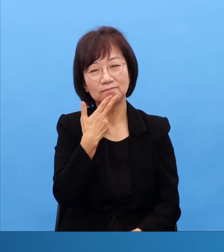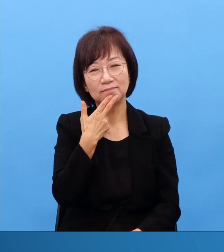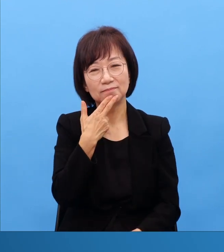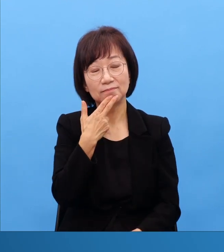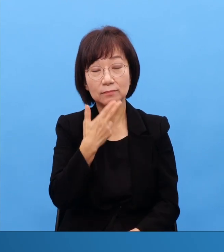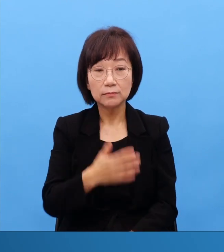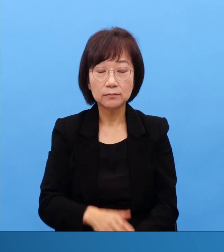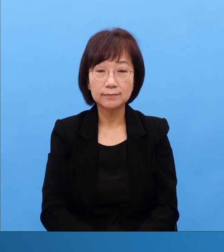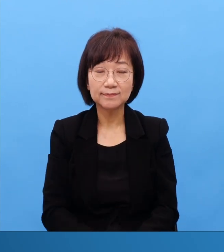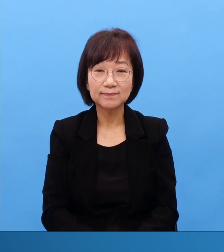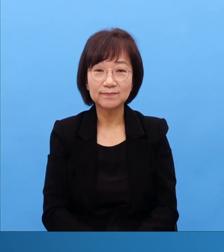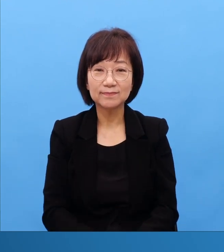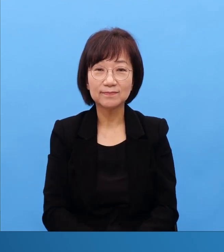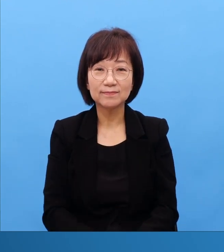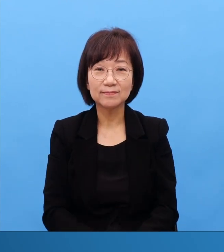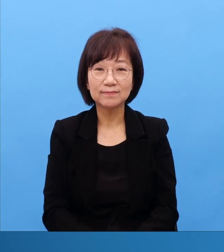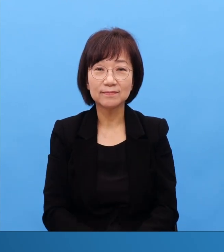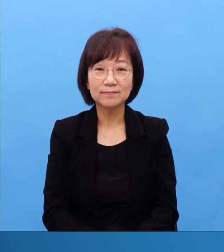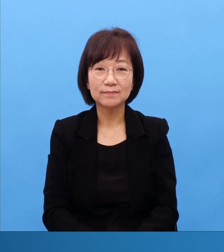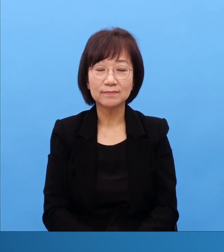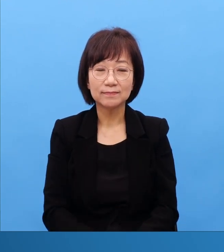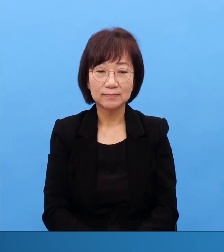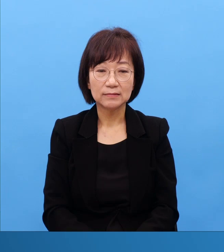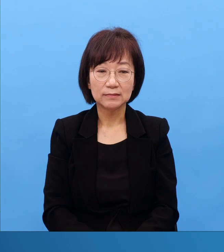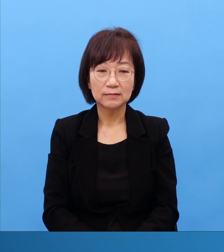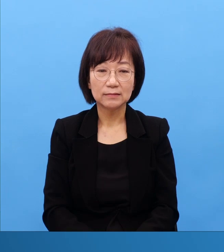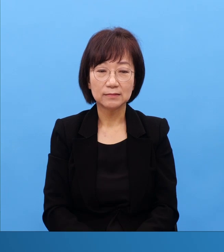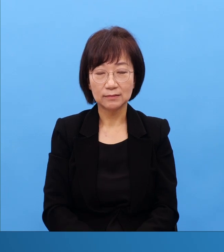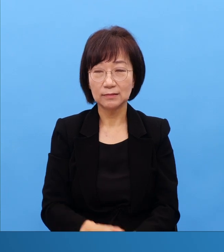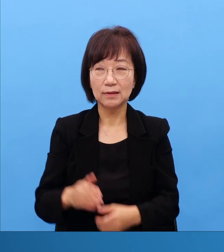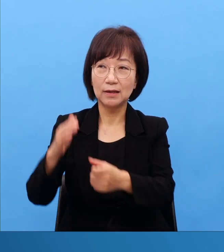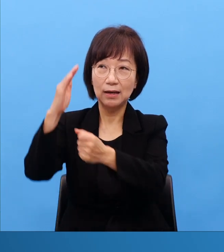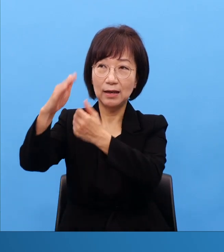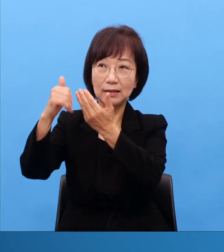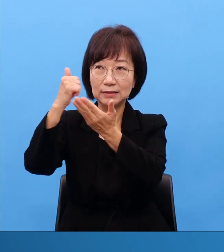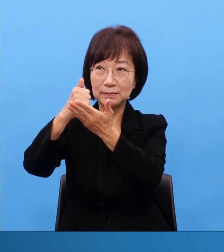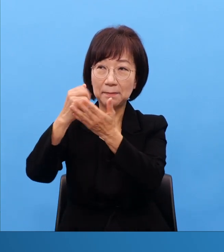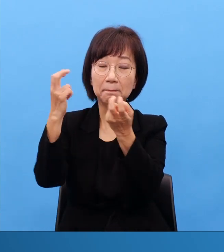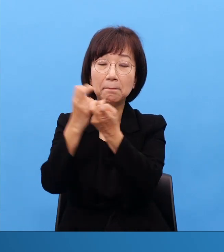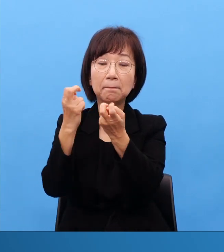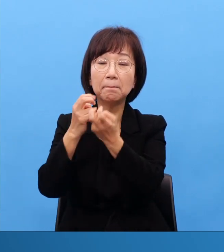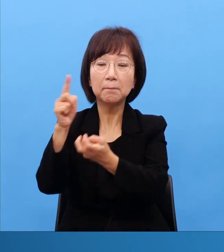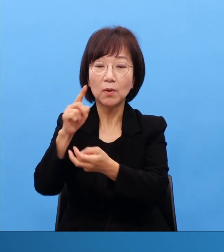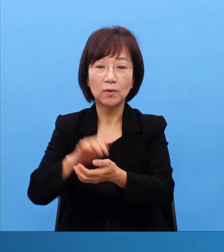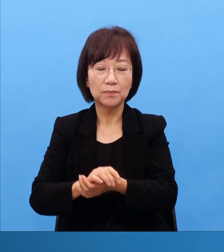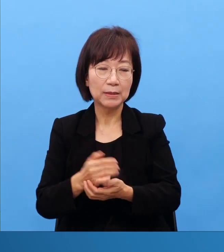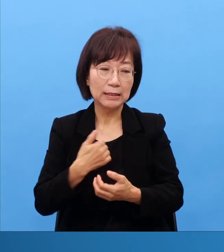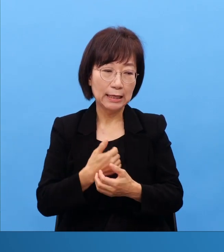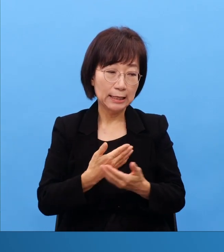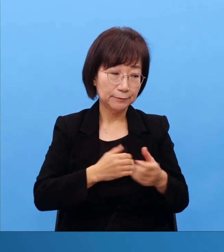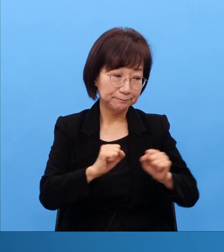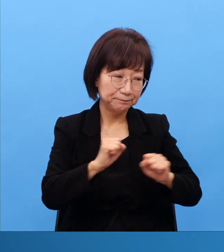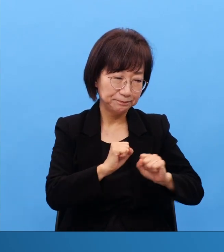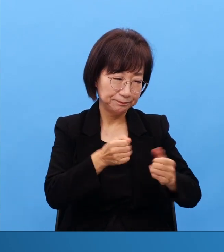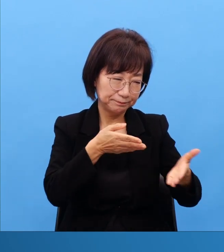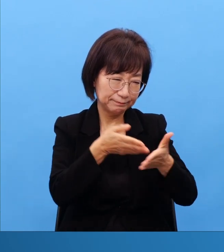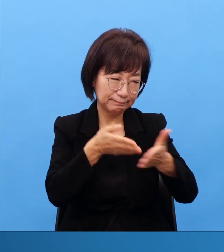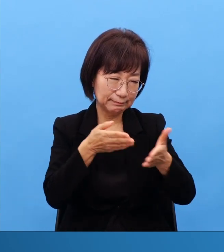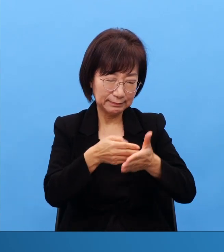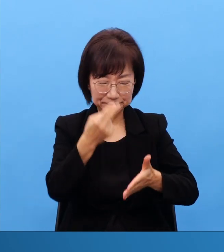저를 모든 걸 안 되게 만들었어요. But God made it so that nothing worked for me. 진짜입니다. 저를 아는